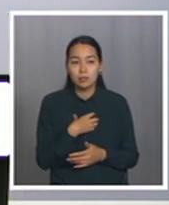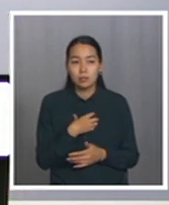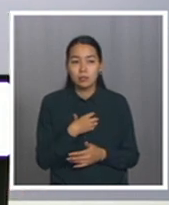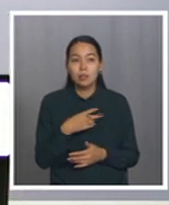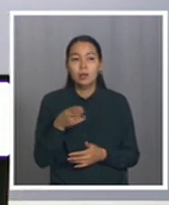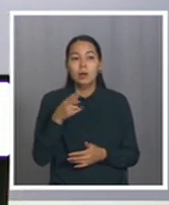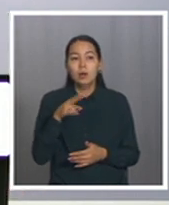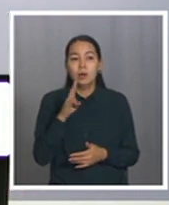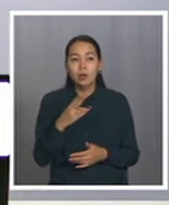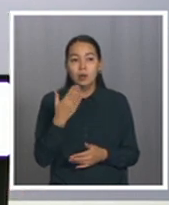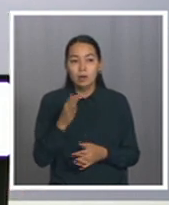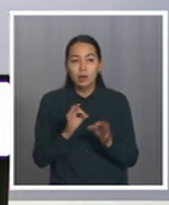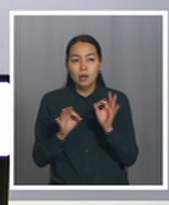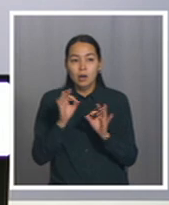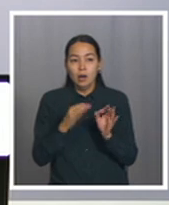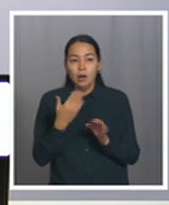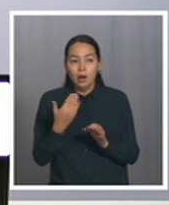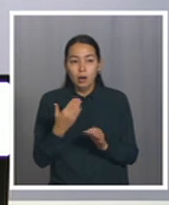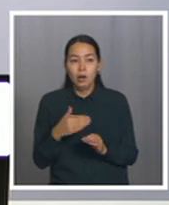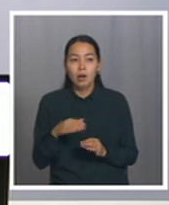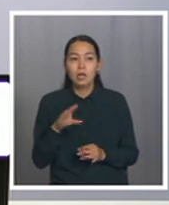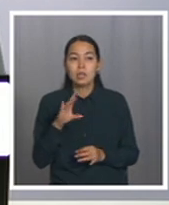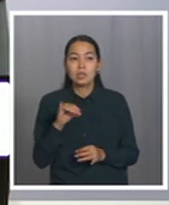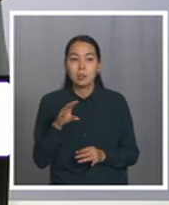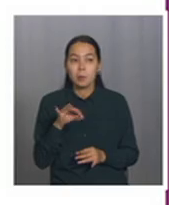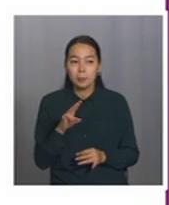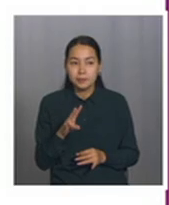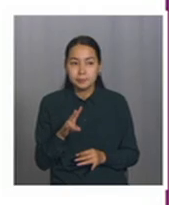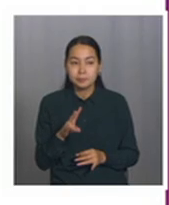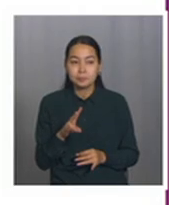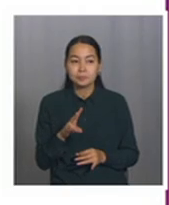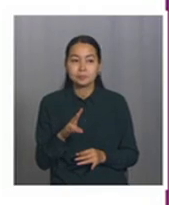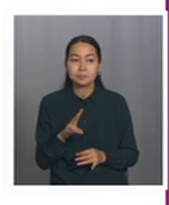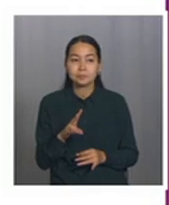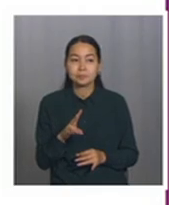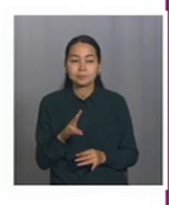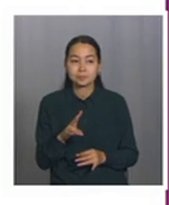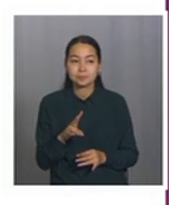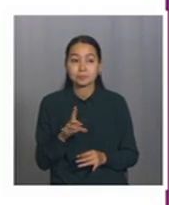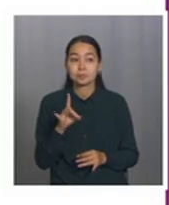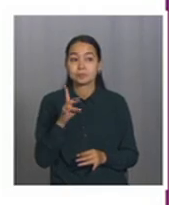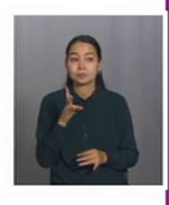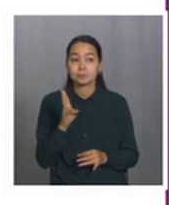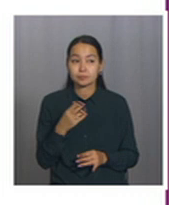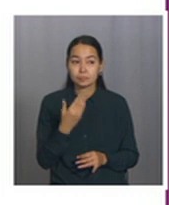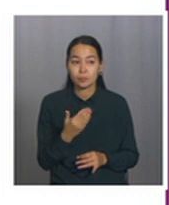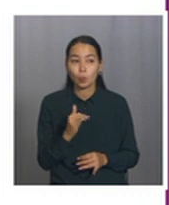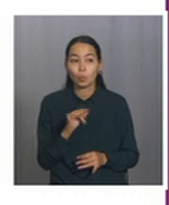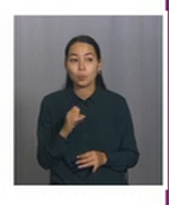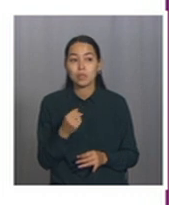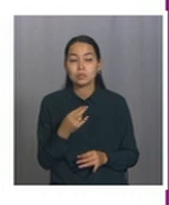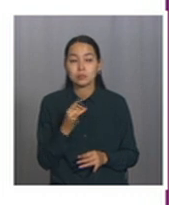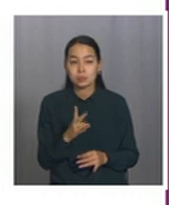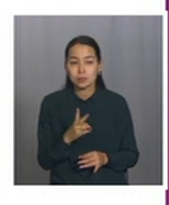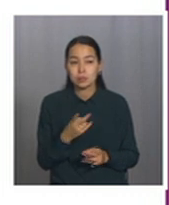ДНК молекуласында тимин азот негиз болса, РНК молекуласында урацил болот. Яны